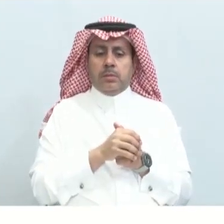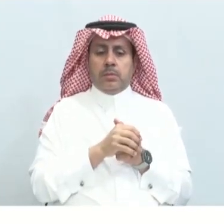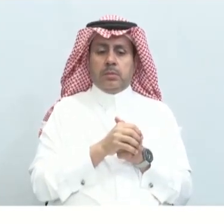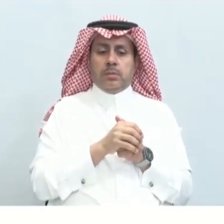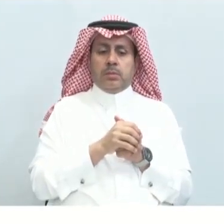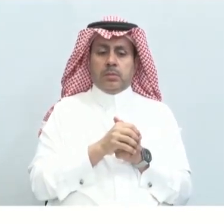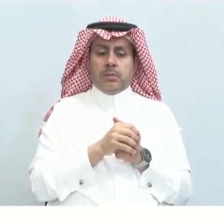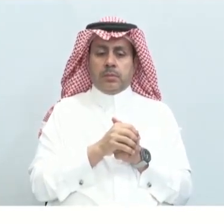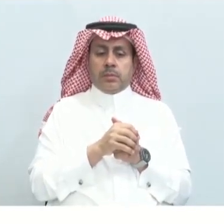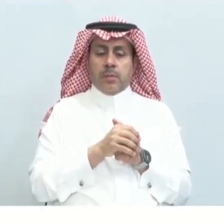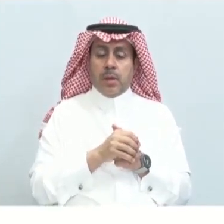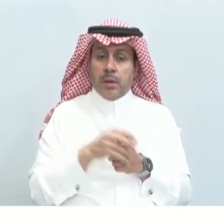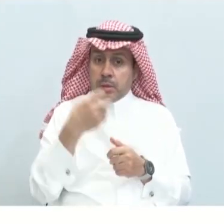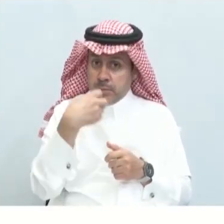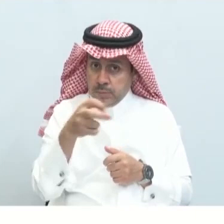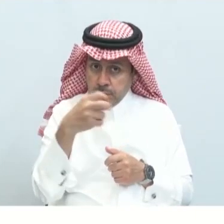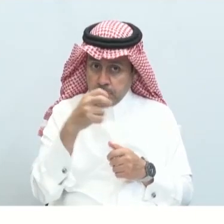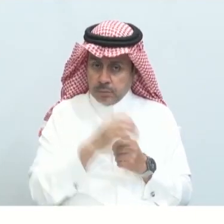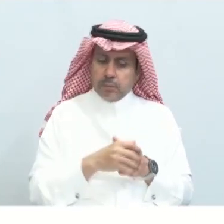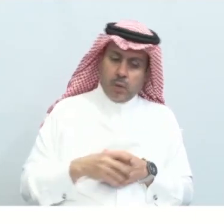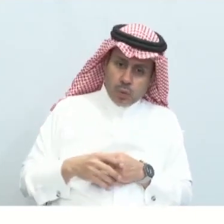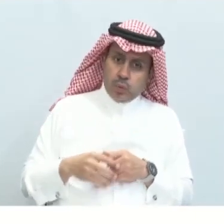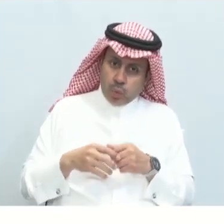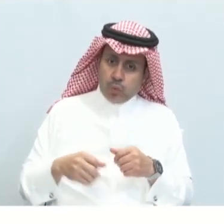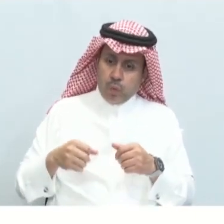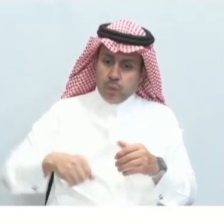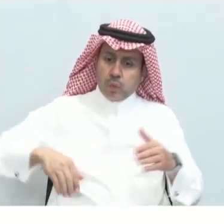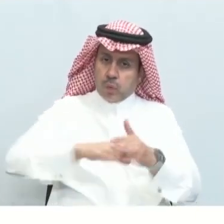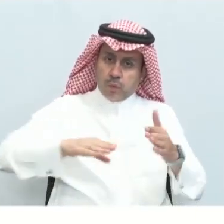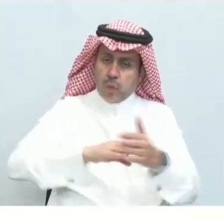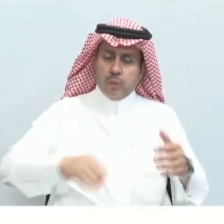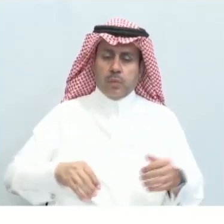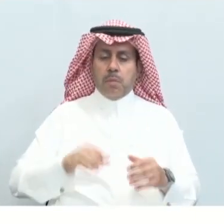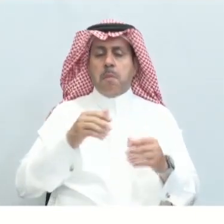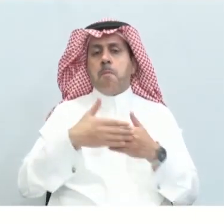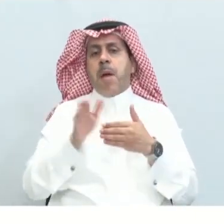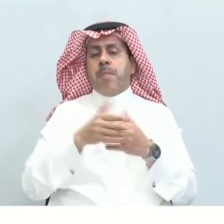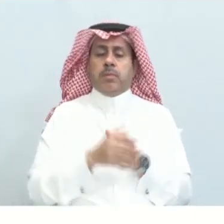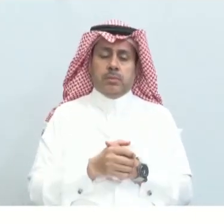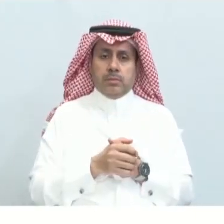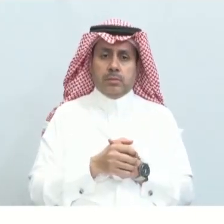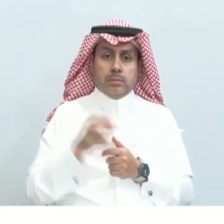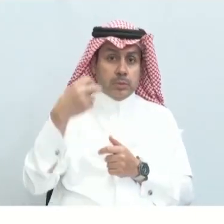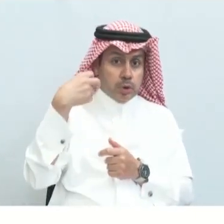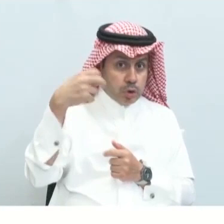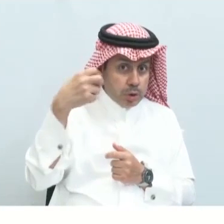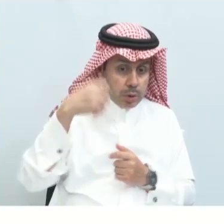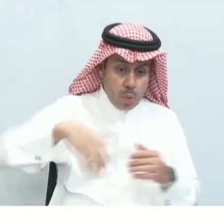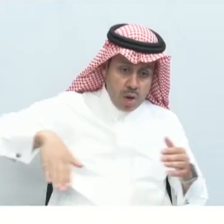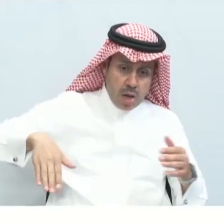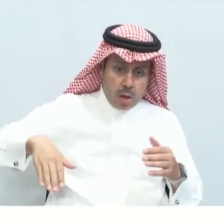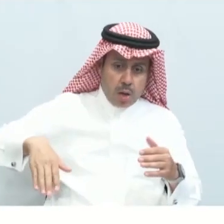الباب ولكن هذا استخدم اجلكم الله رجله في قرع الباب وهذا